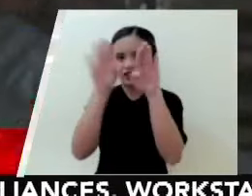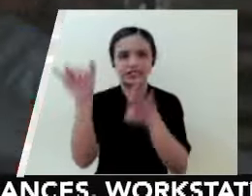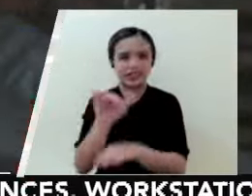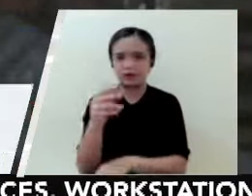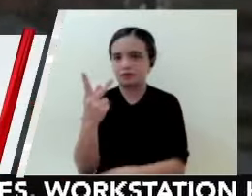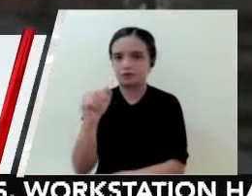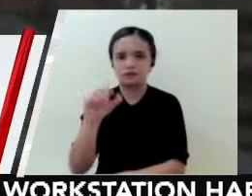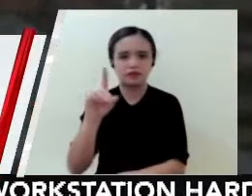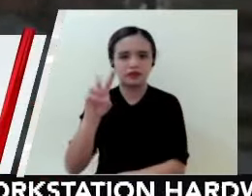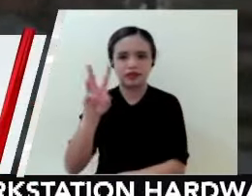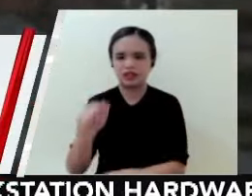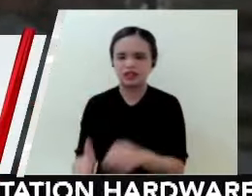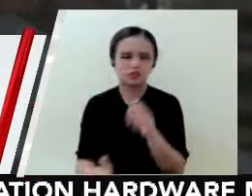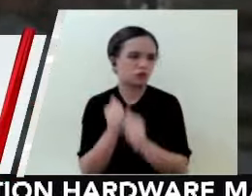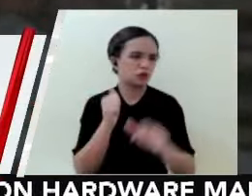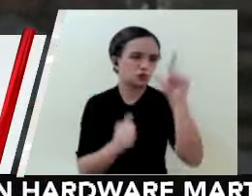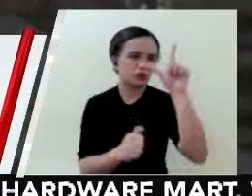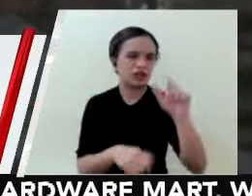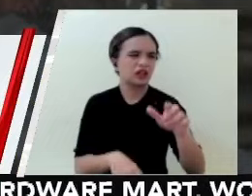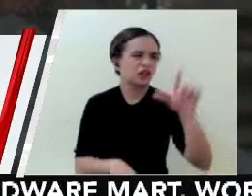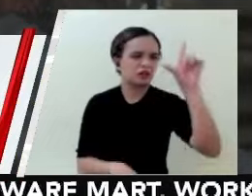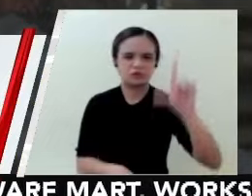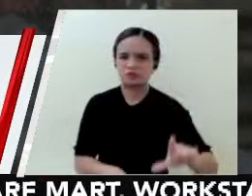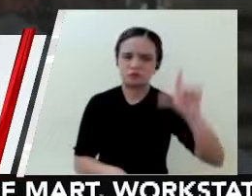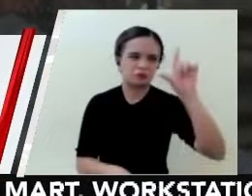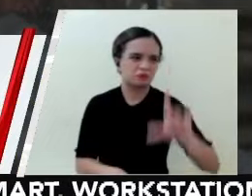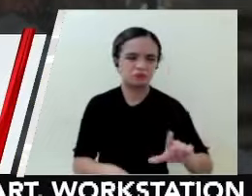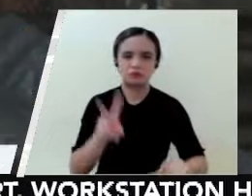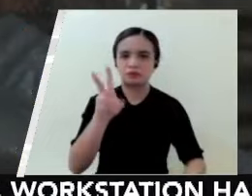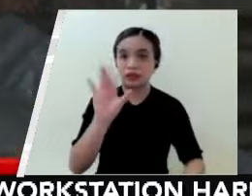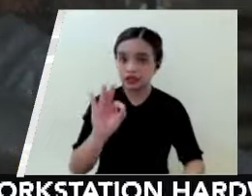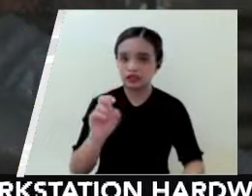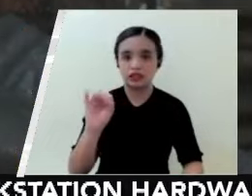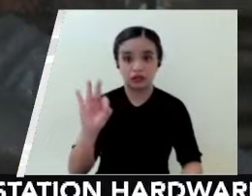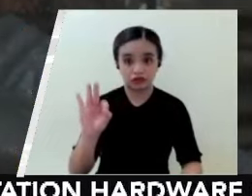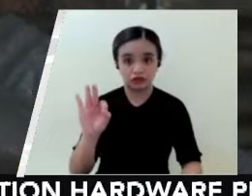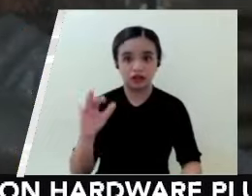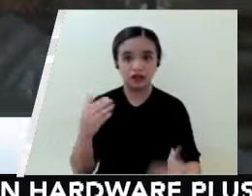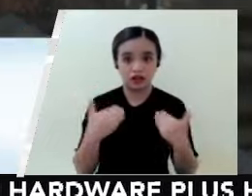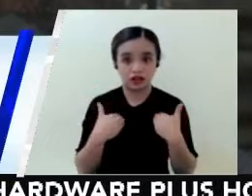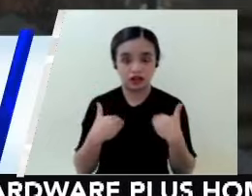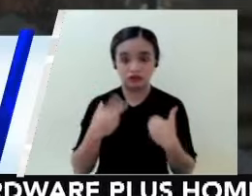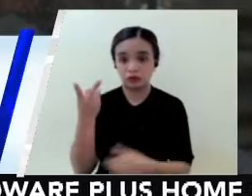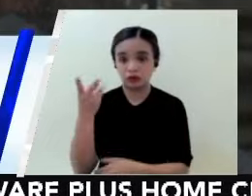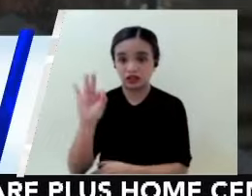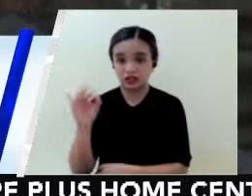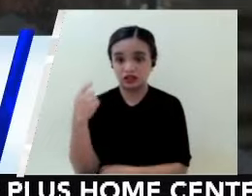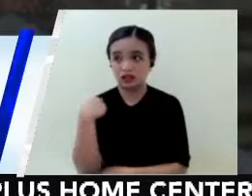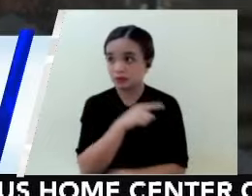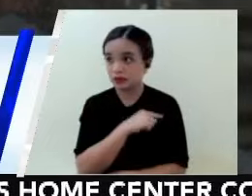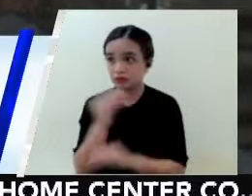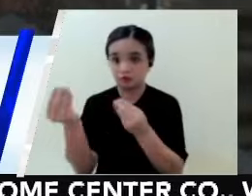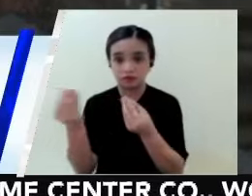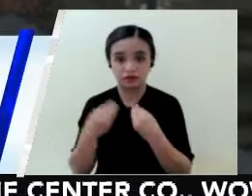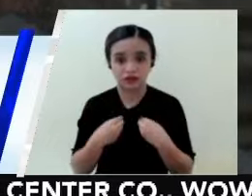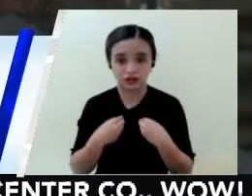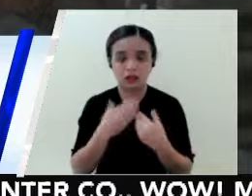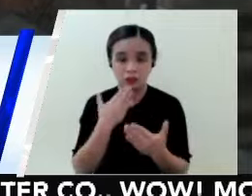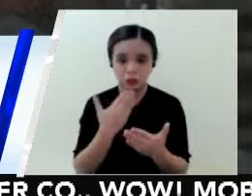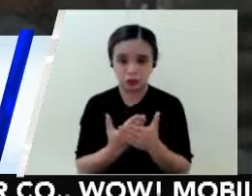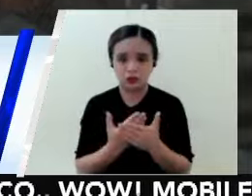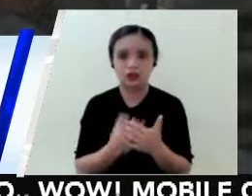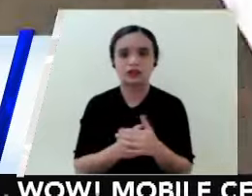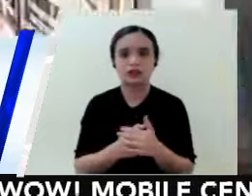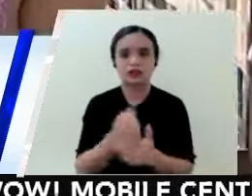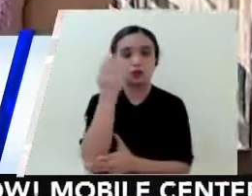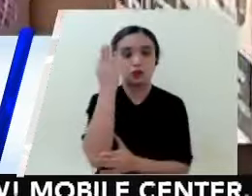mababa yung 29. Pero kung magkakaroon po ng ganun, tapos kami mabibigyan, maganda kasi lalo na dami